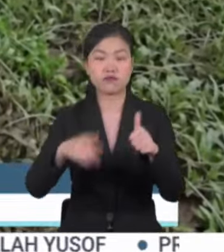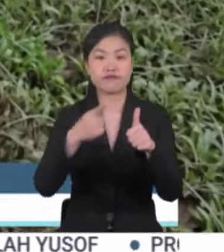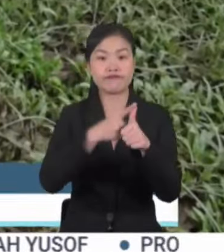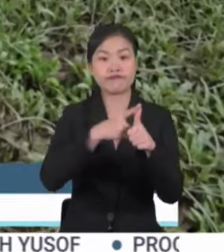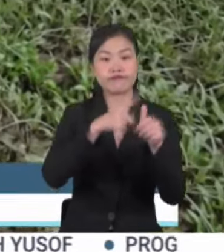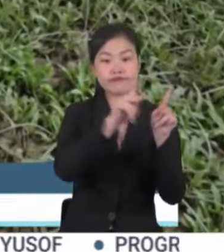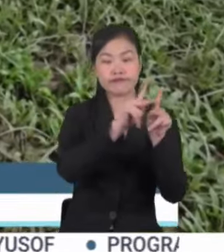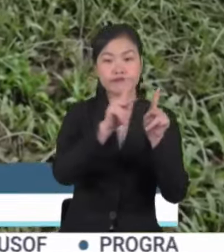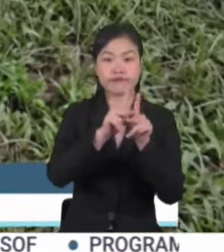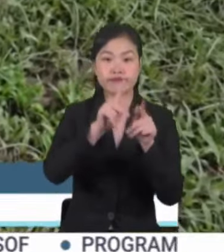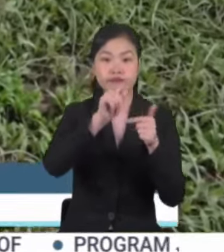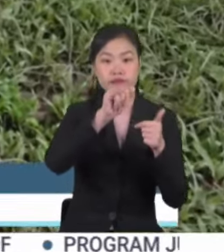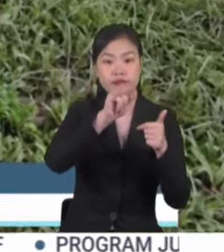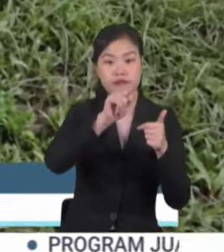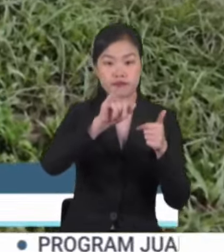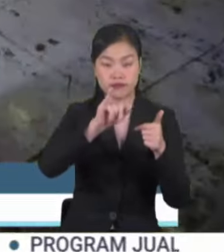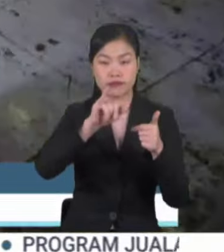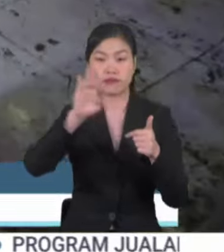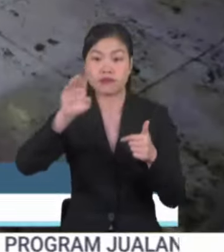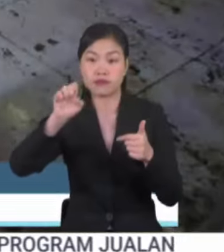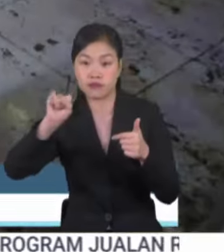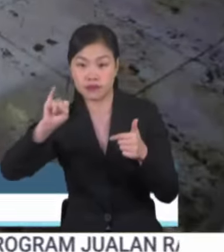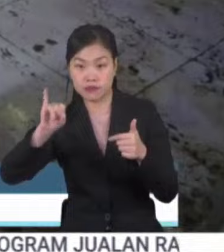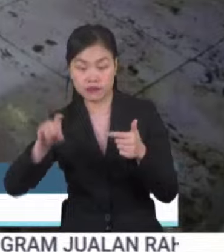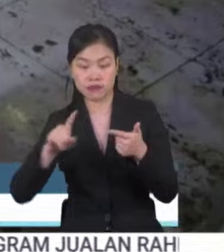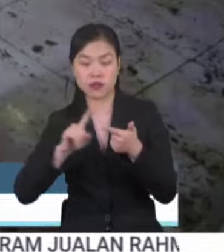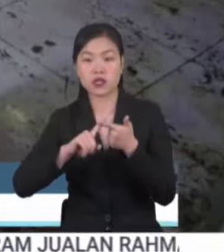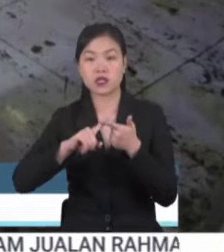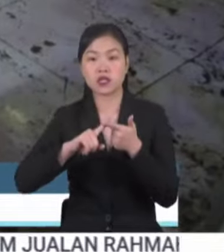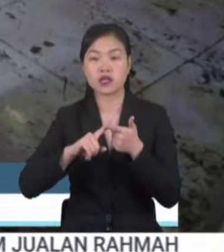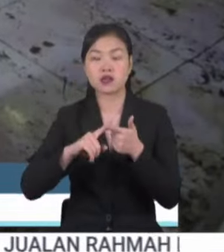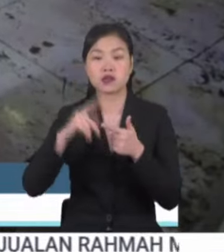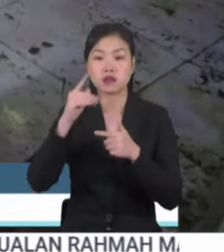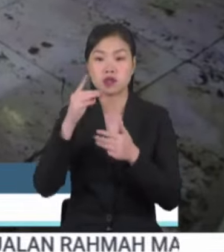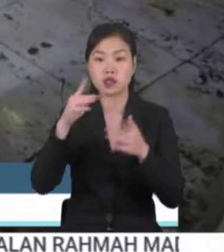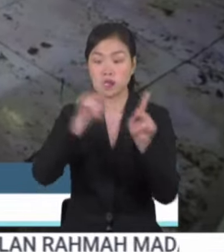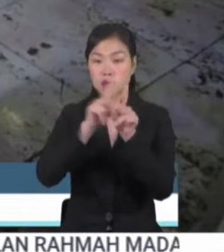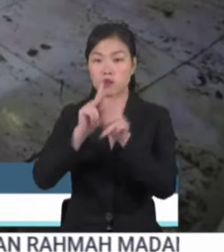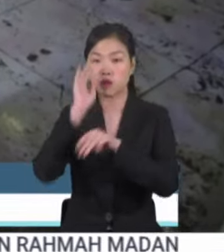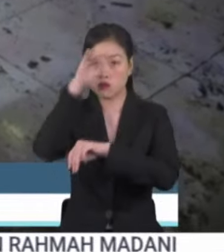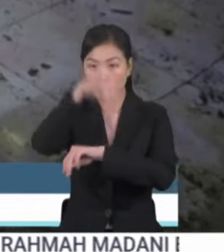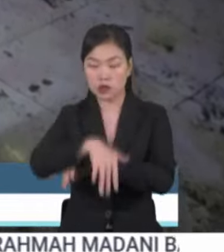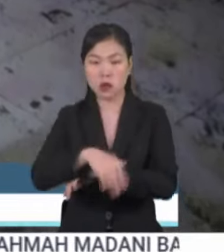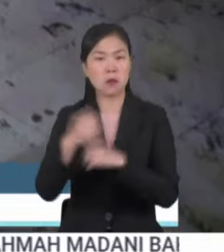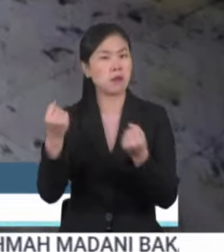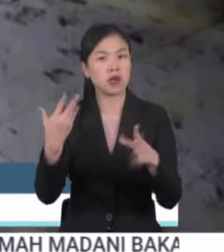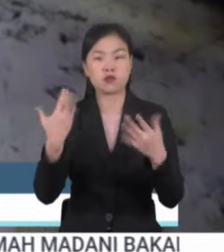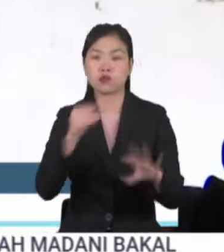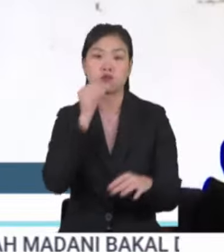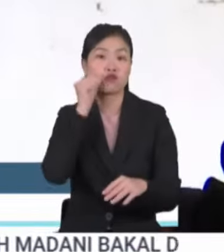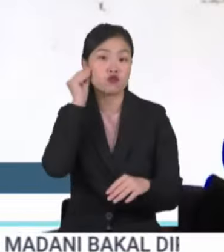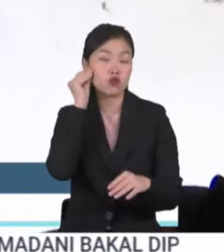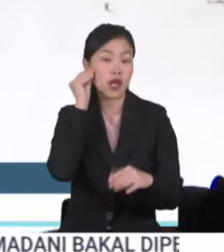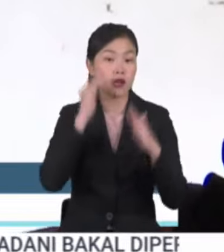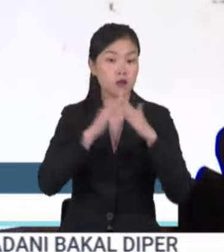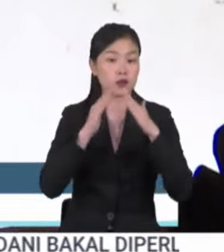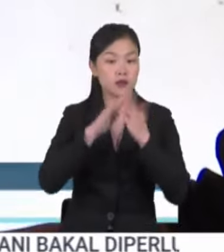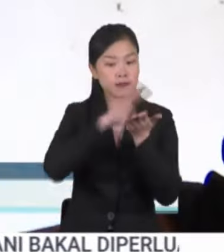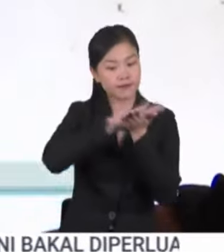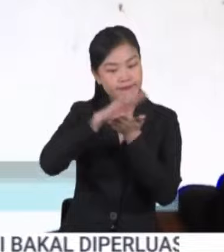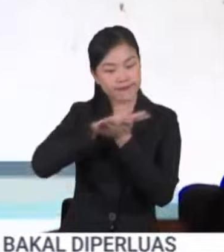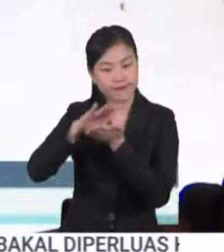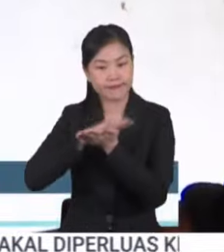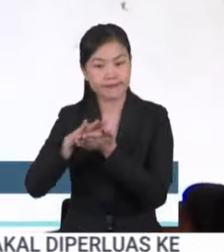Besi dan Kampung Kubang Gajah. Kebanyakan mereka pulang sejak petang semalam untuk membersihkan rumah. Ayat surut